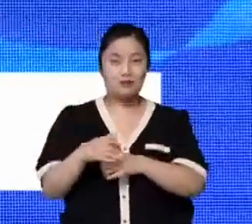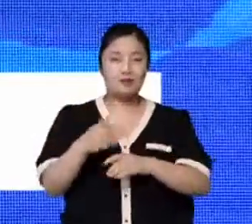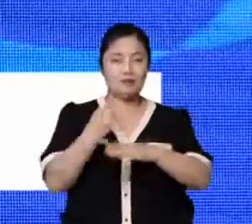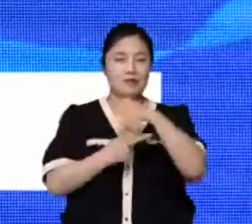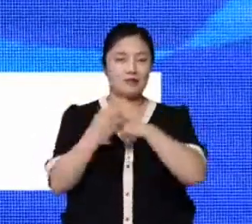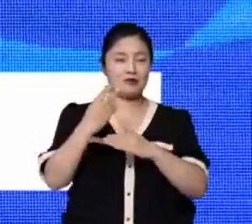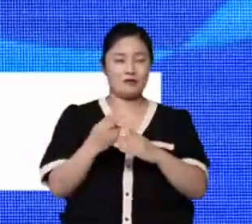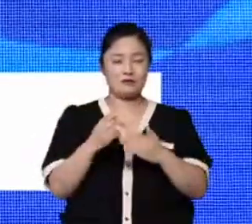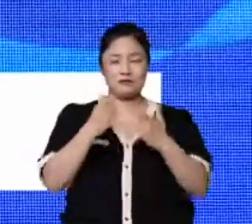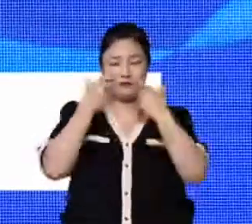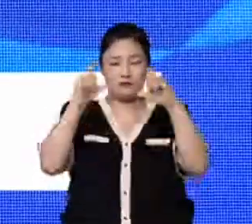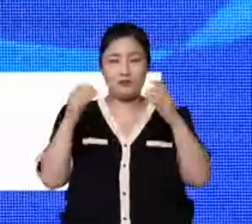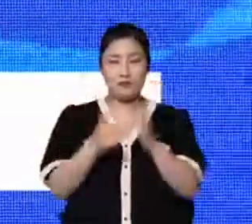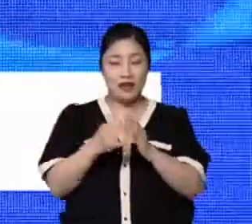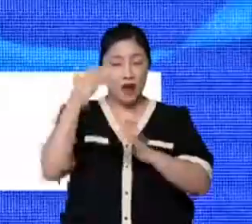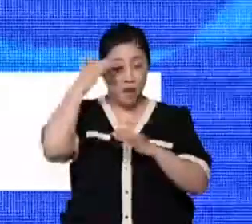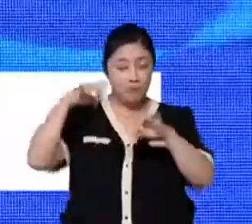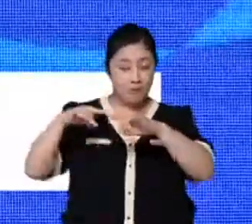선포했습니다.